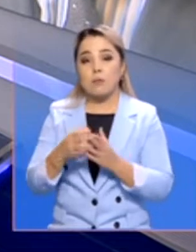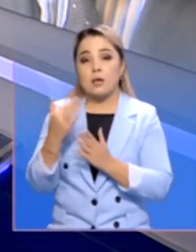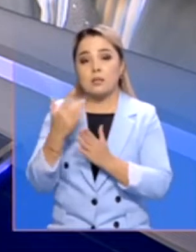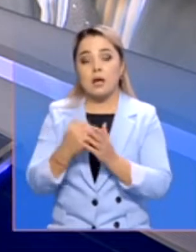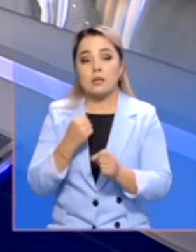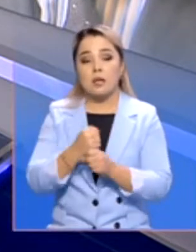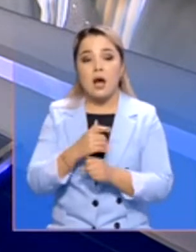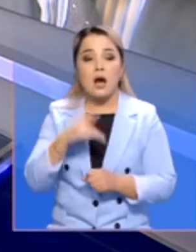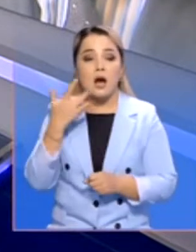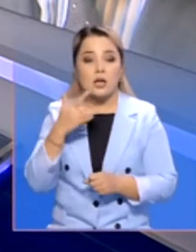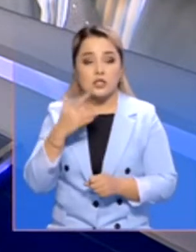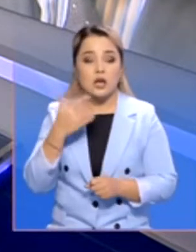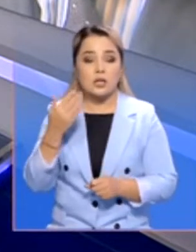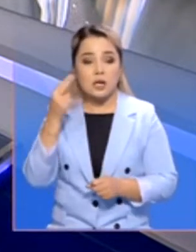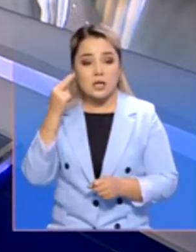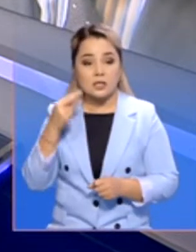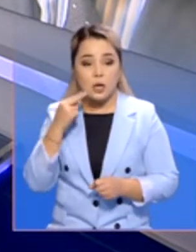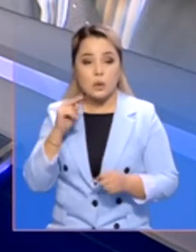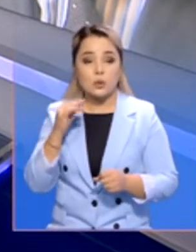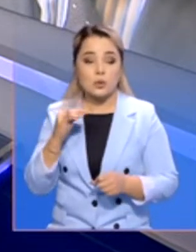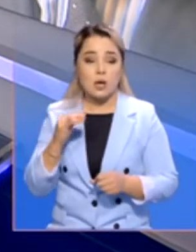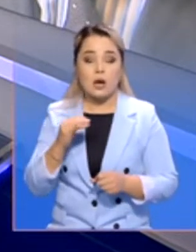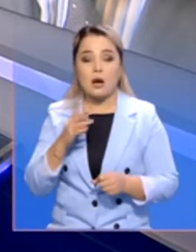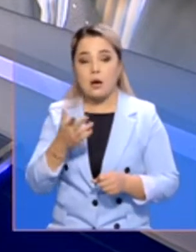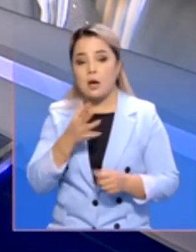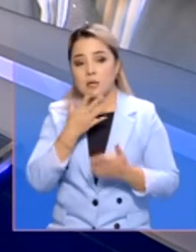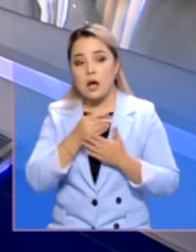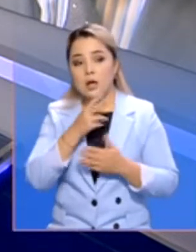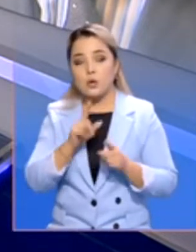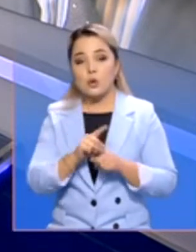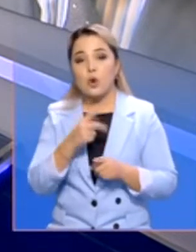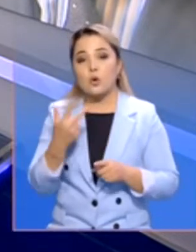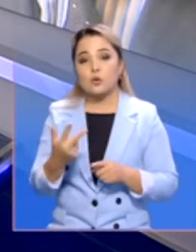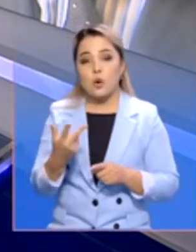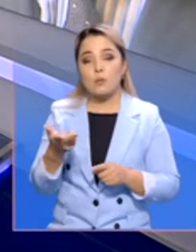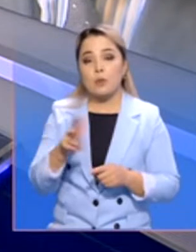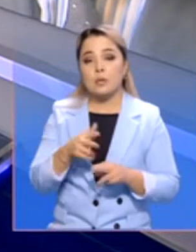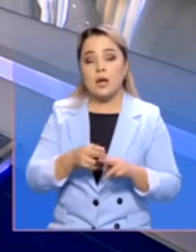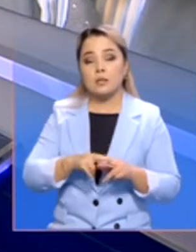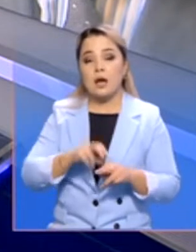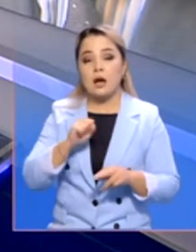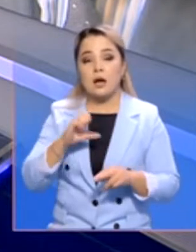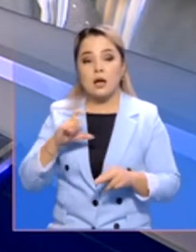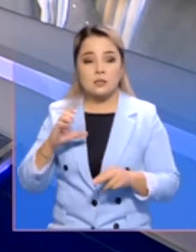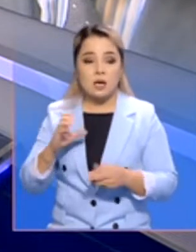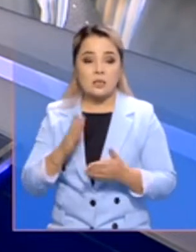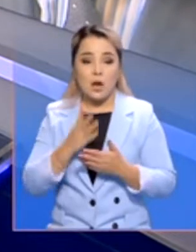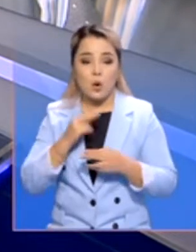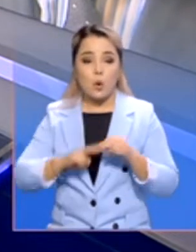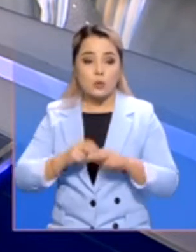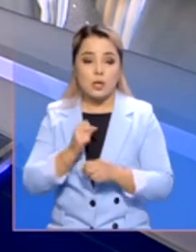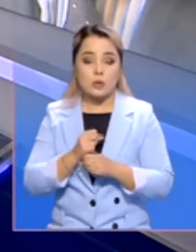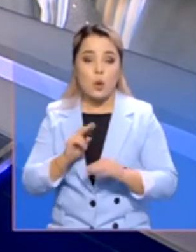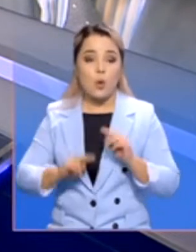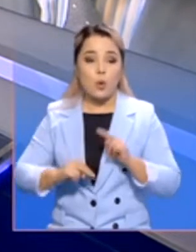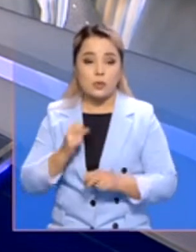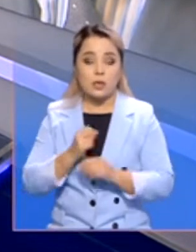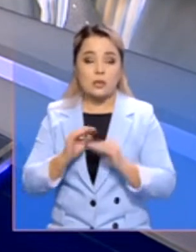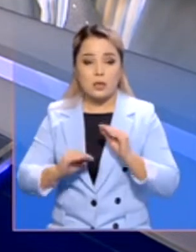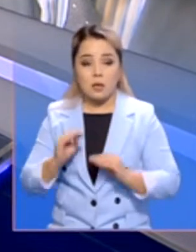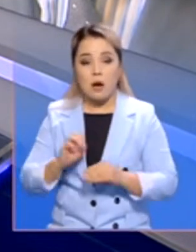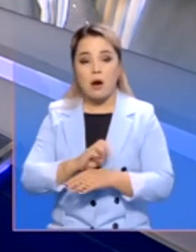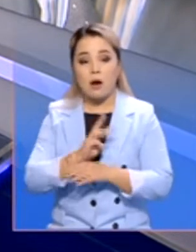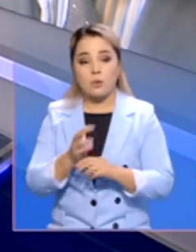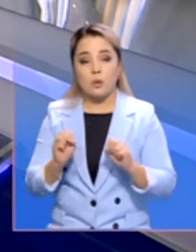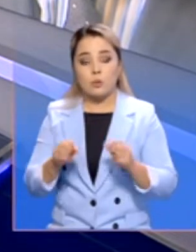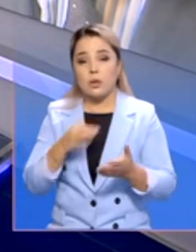тізімінде АқШ, Қытай мен Оңтүстік Кореяны күтір. Яғни үшеуінің біреуі Қазақстандағы АЭС құрылысы кезінде қондырғылармен қамтамасыз